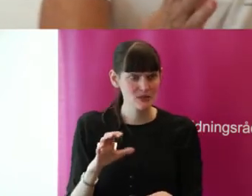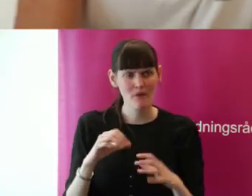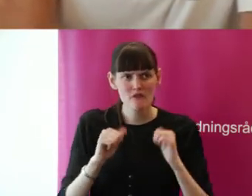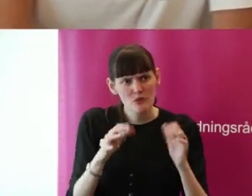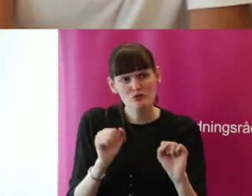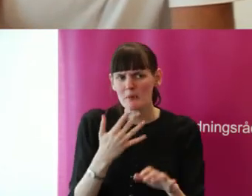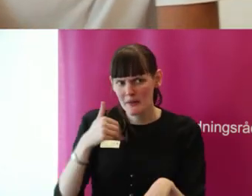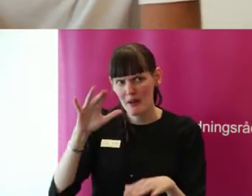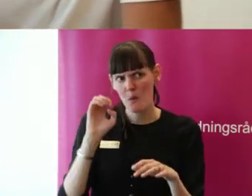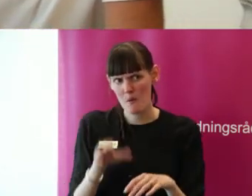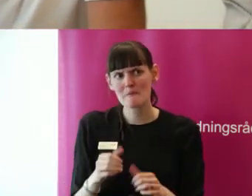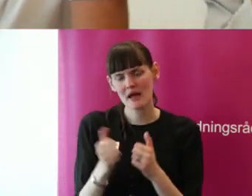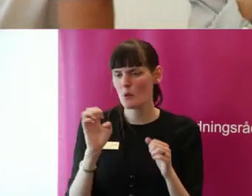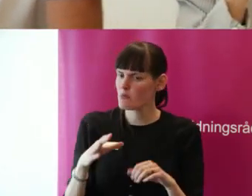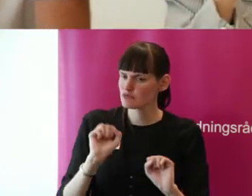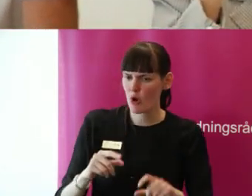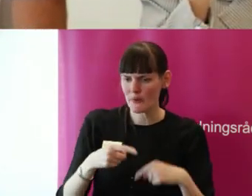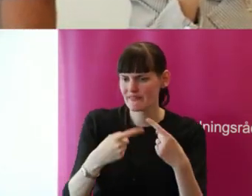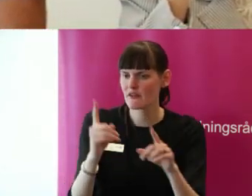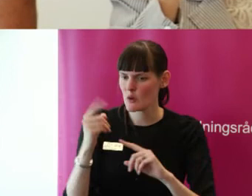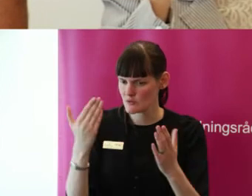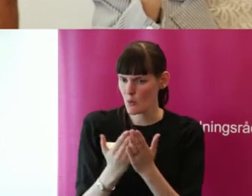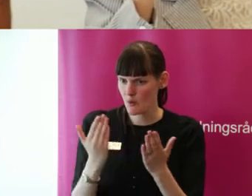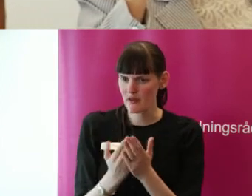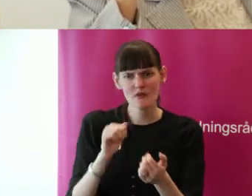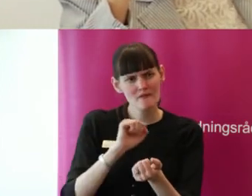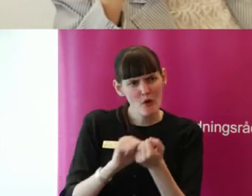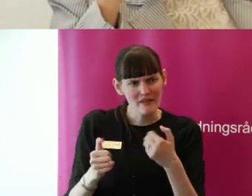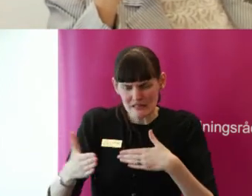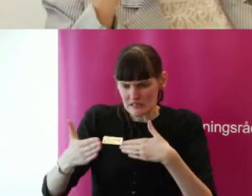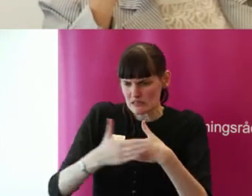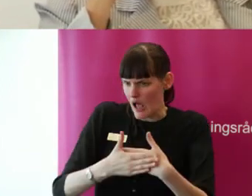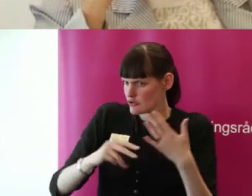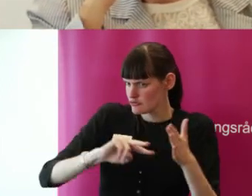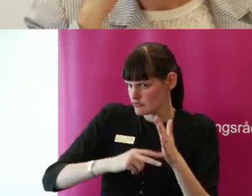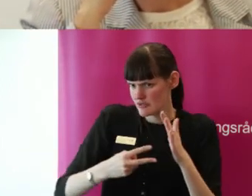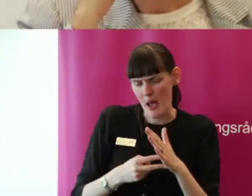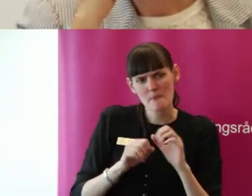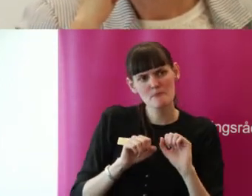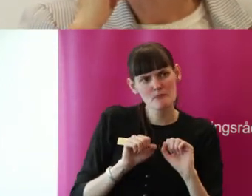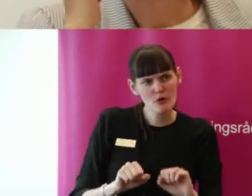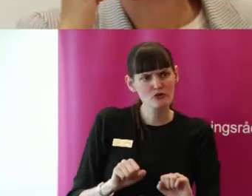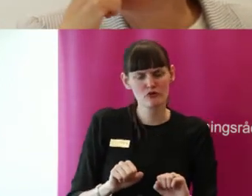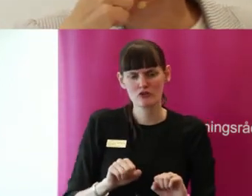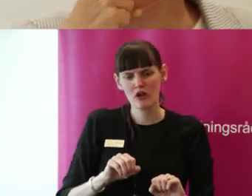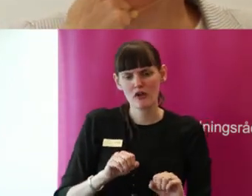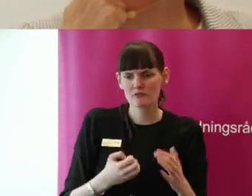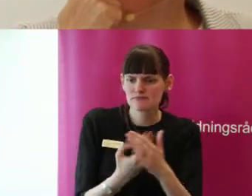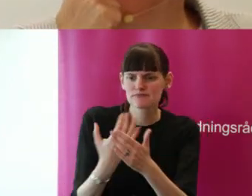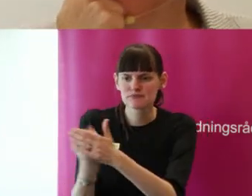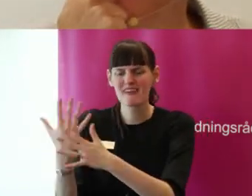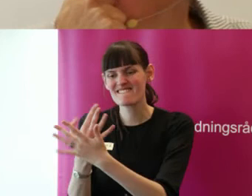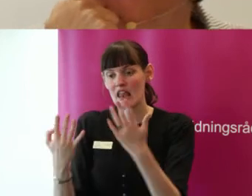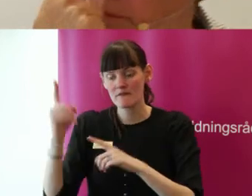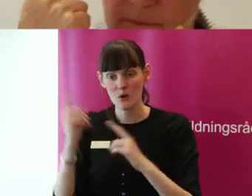det. Men jag tror att om man ska utveckla folkhögskolan så får det inte vara ett slutet system. Vi måste få fler nya folkhögskolor att starta. Och det